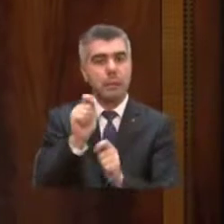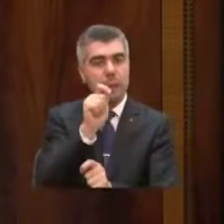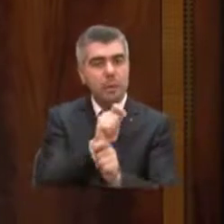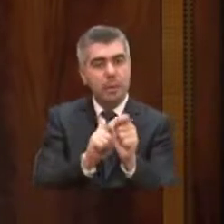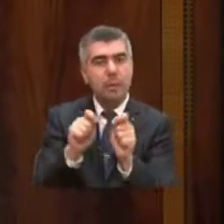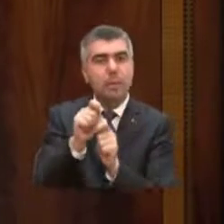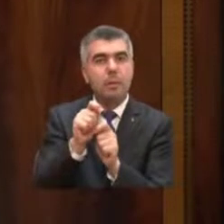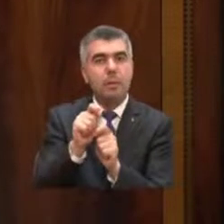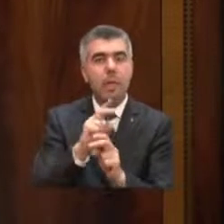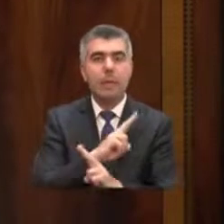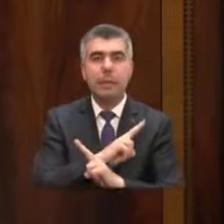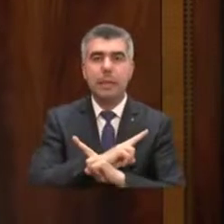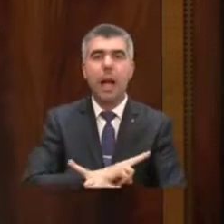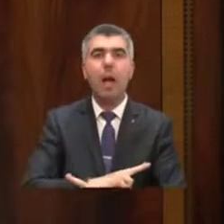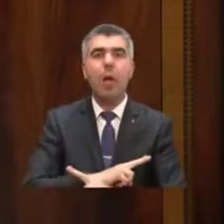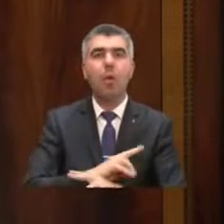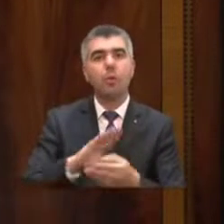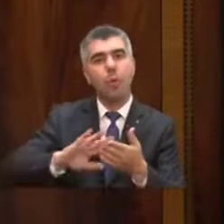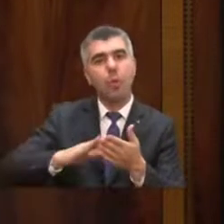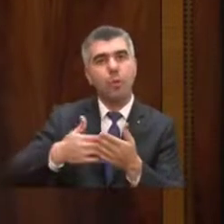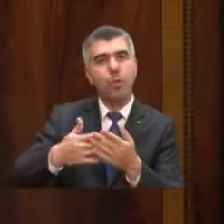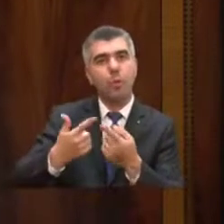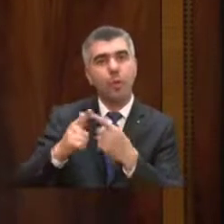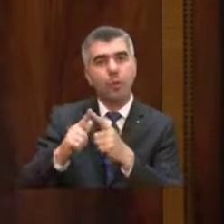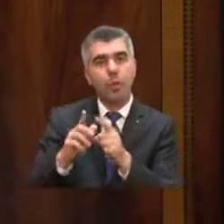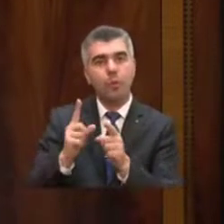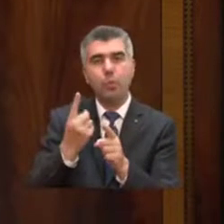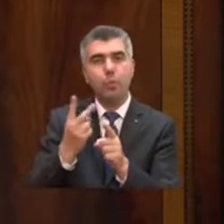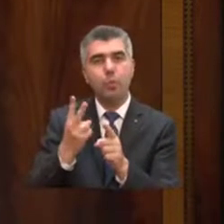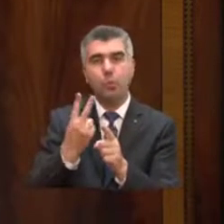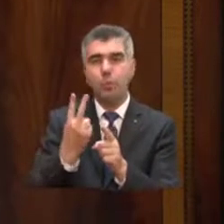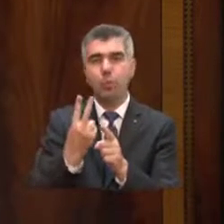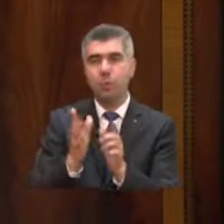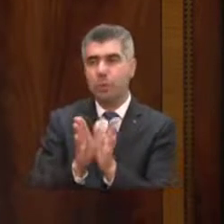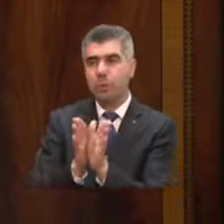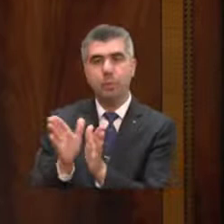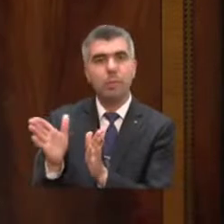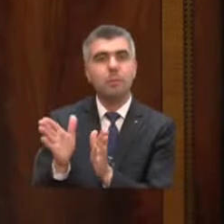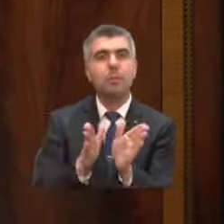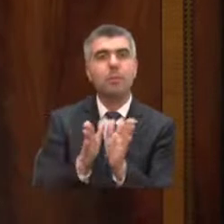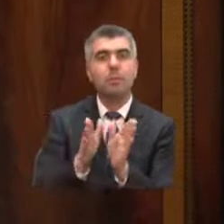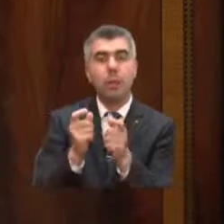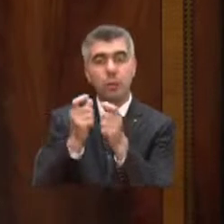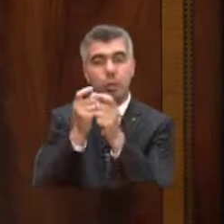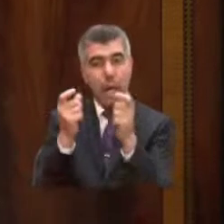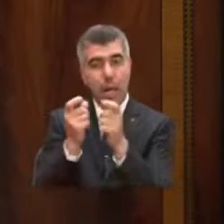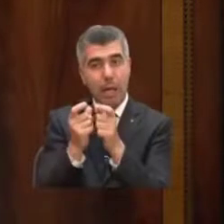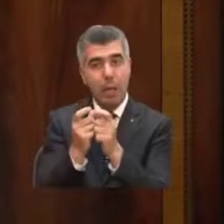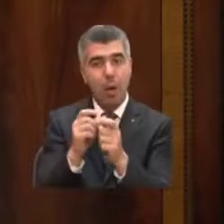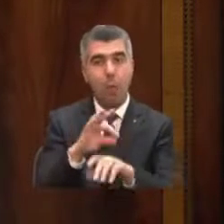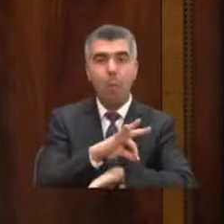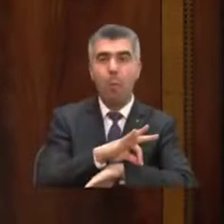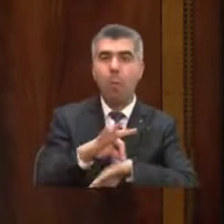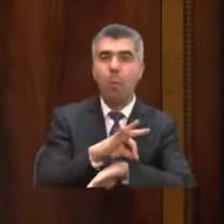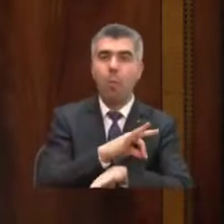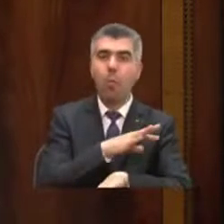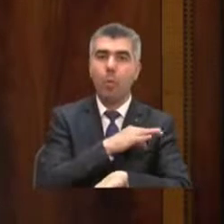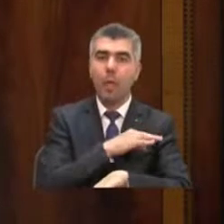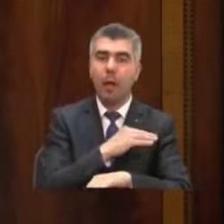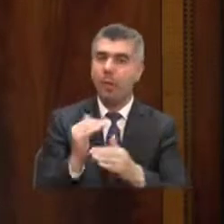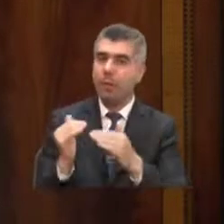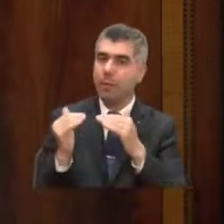منظومة للتقاعد مشكلة بين قطبين عمومي وخاص، مبنية على إصلاح نظامي